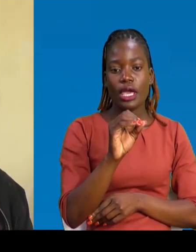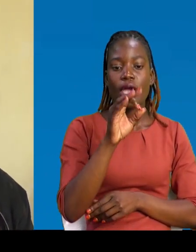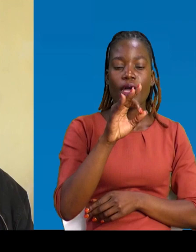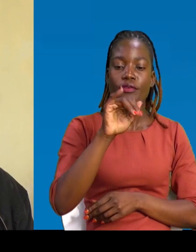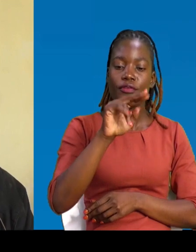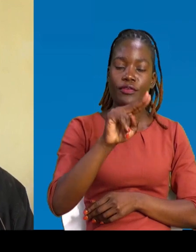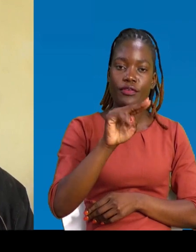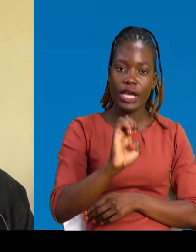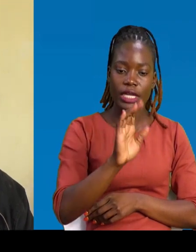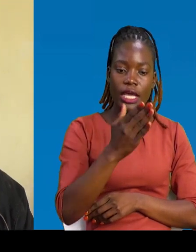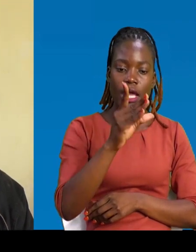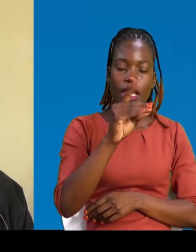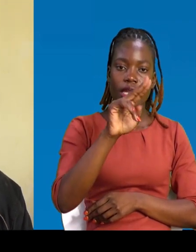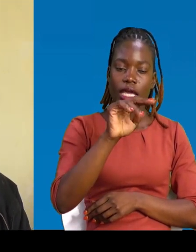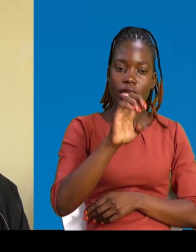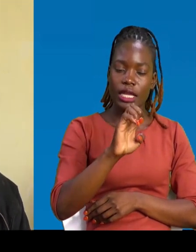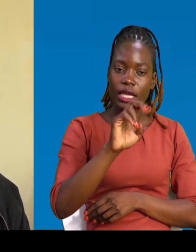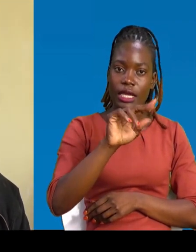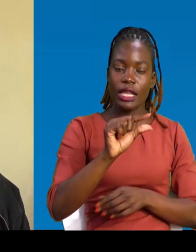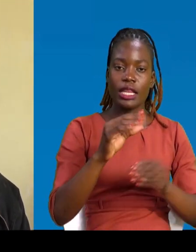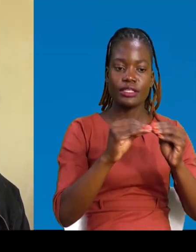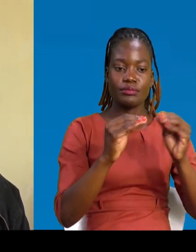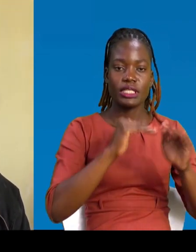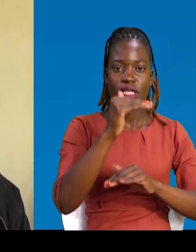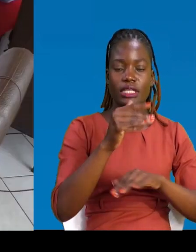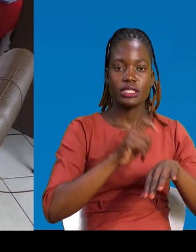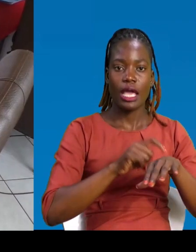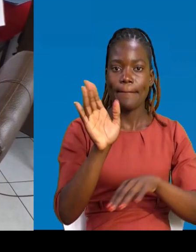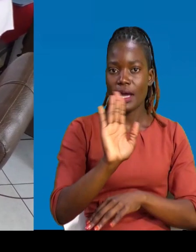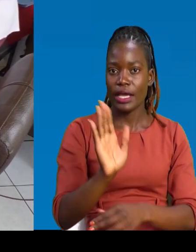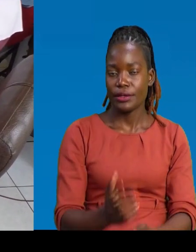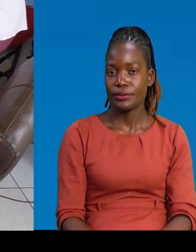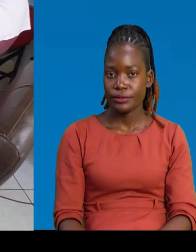dining nimejifunza etiquette. So until next time, kwaheri.